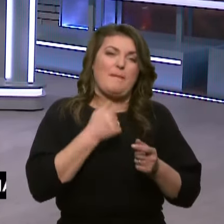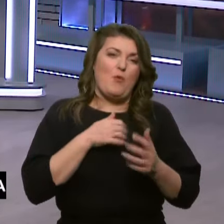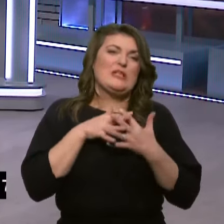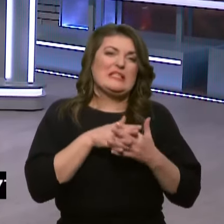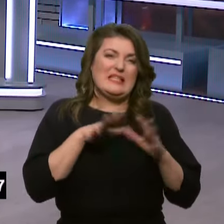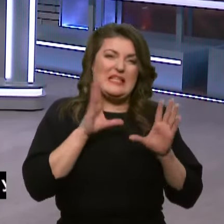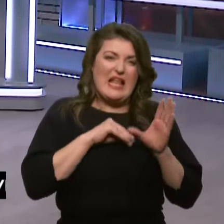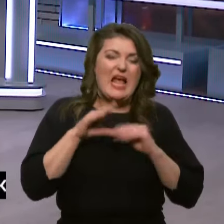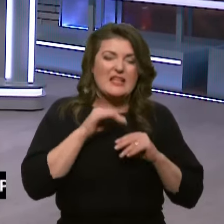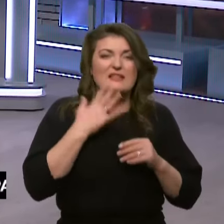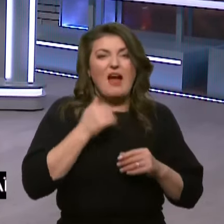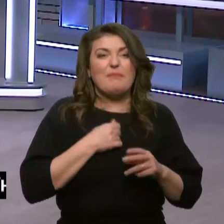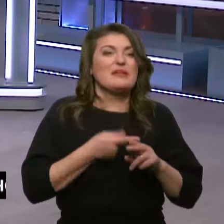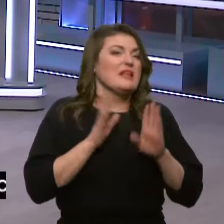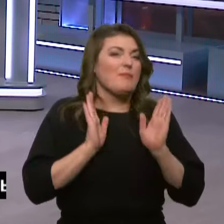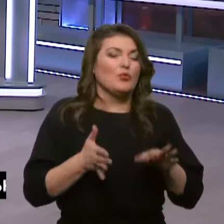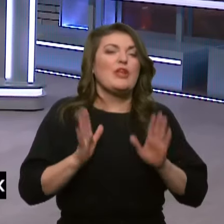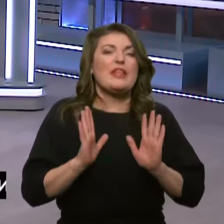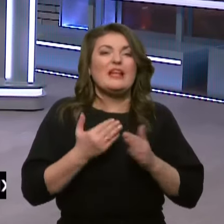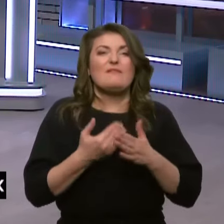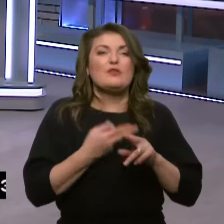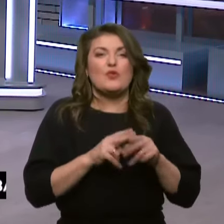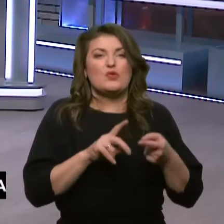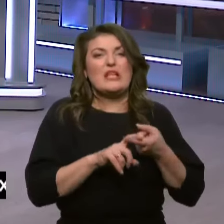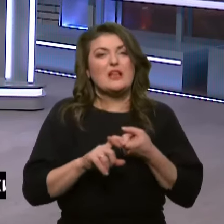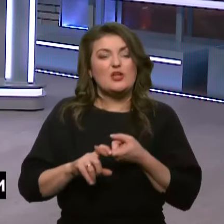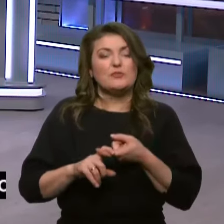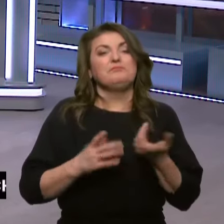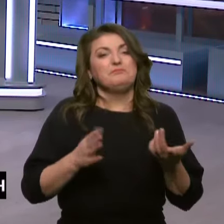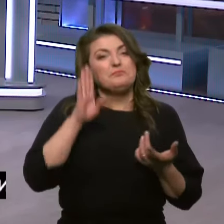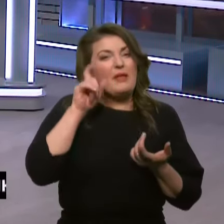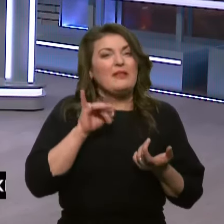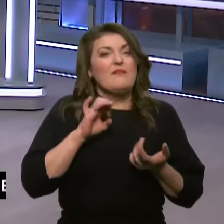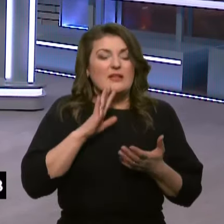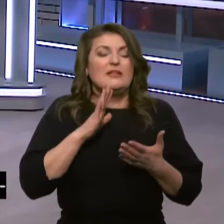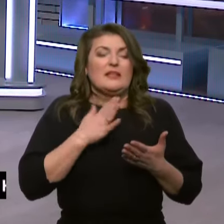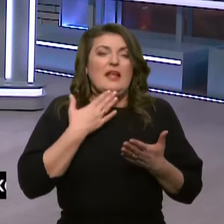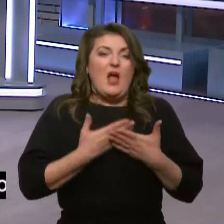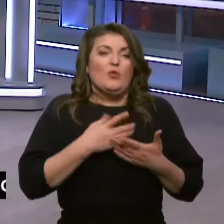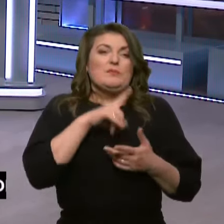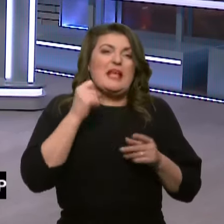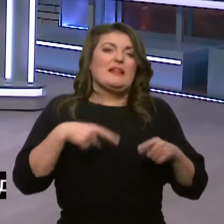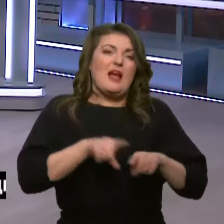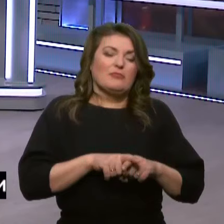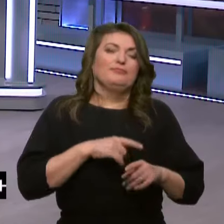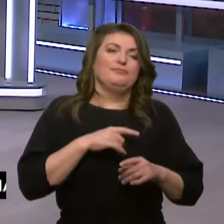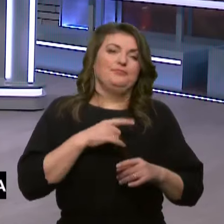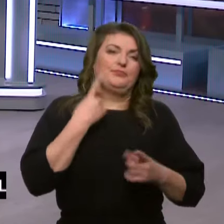армії. Ага. Це буде тільки від цього залежати. Угу. Пане Іване, дякуємо вам за